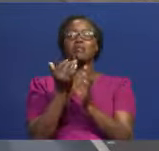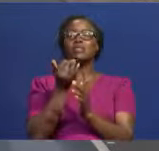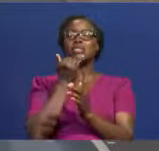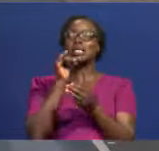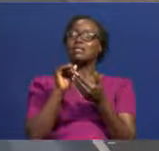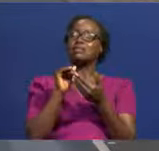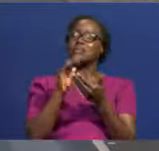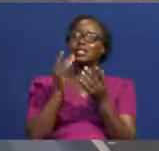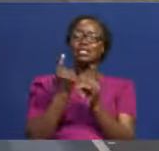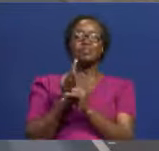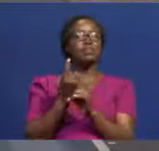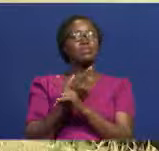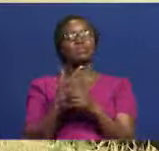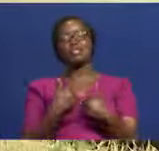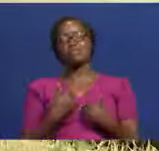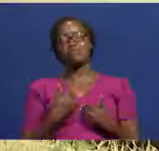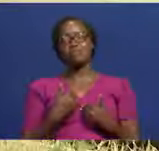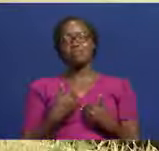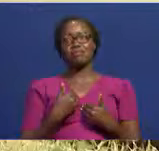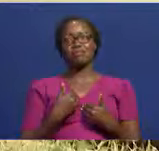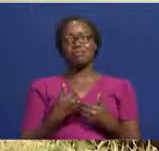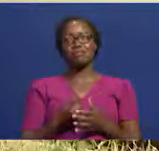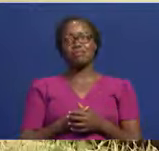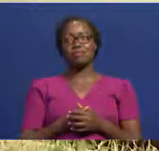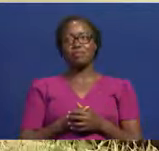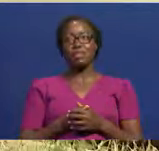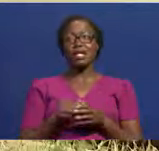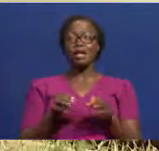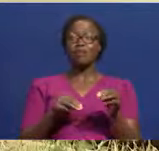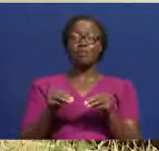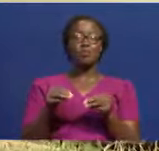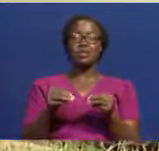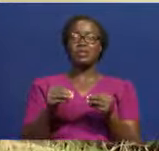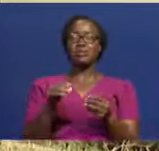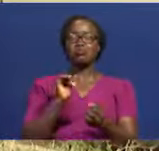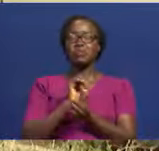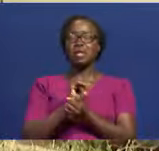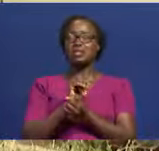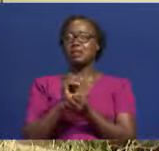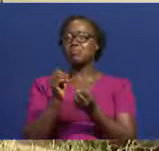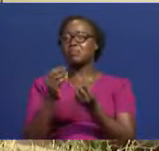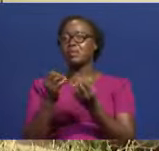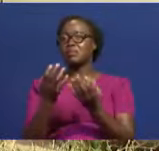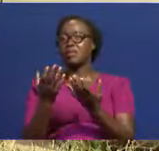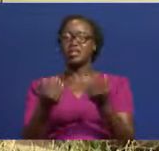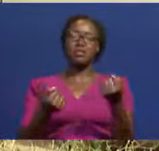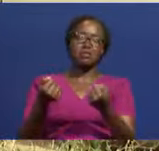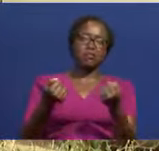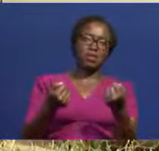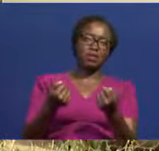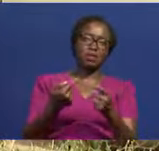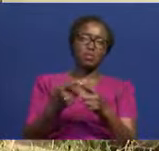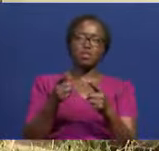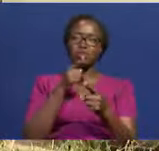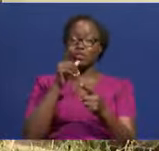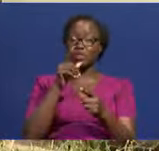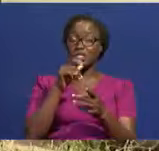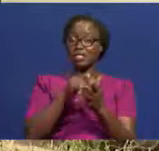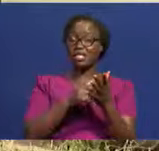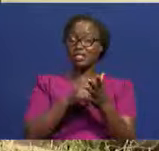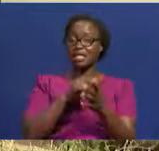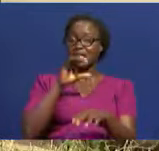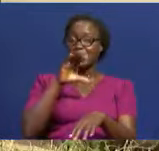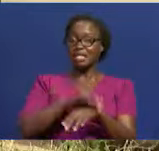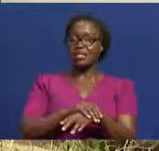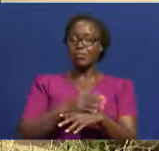makosa mbalimbali. We've managed to get a number of vehicles, but not just getting a number, but